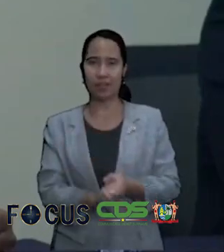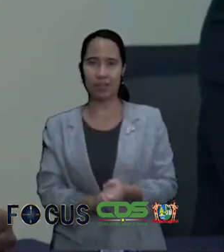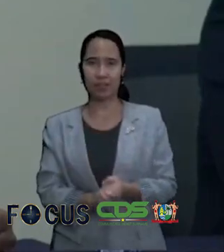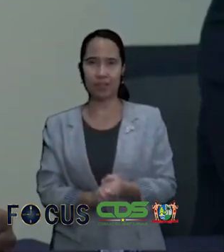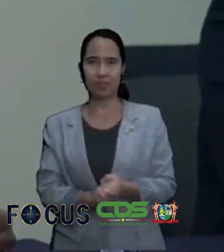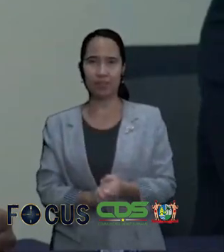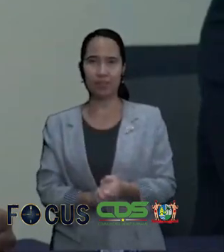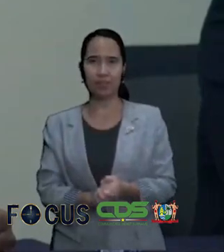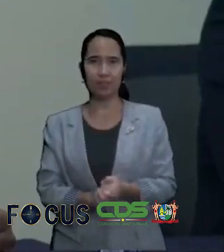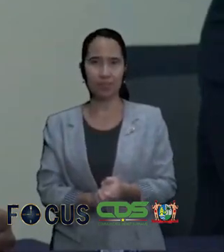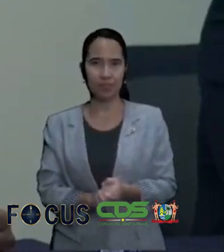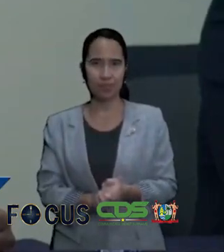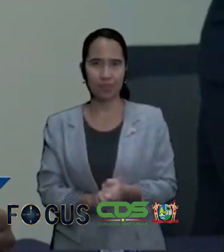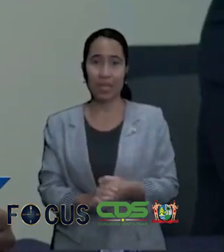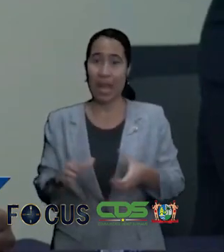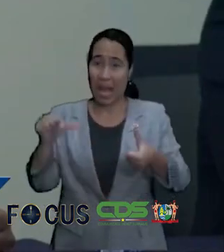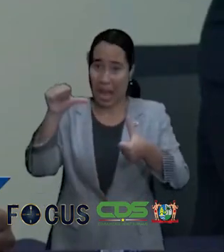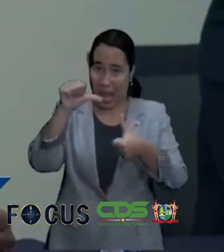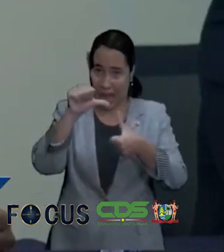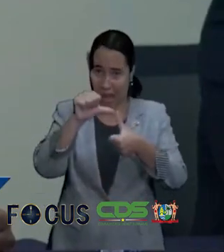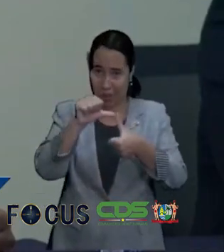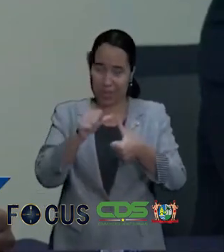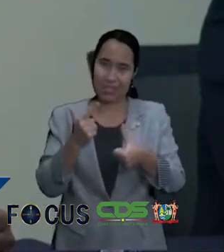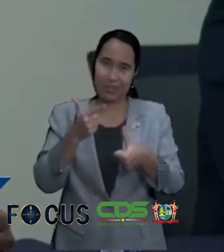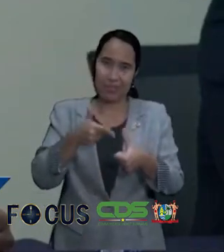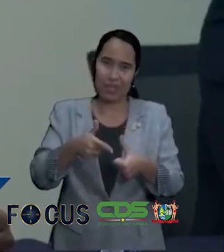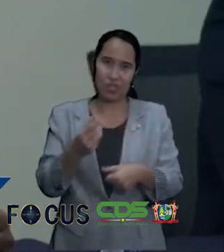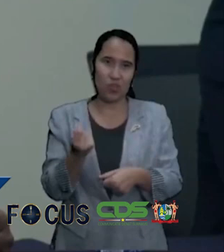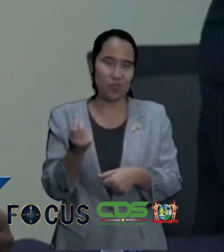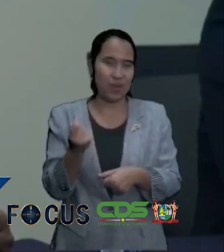Die aanpassing van de brandstofprijs